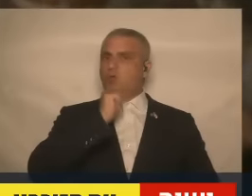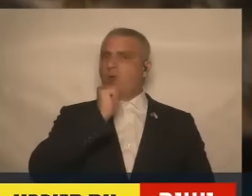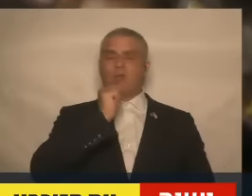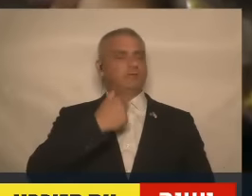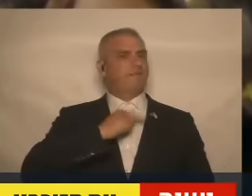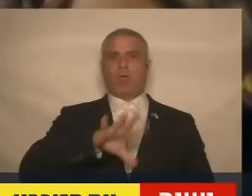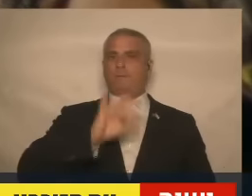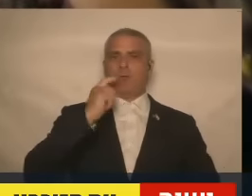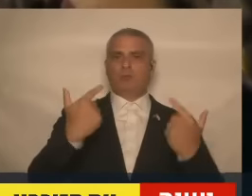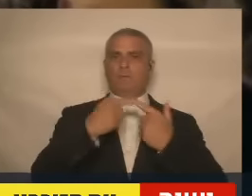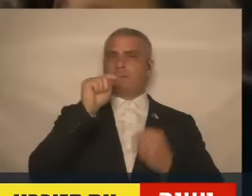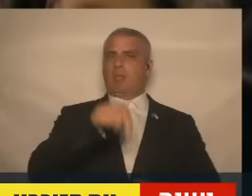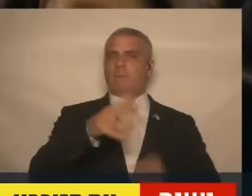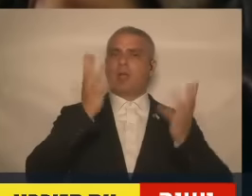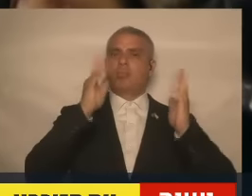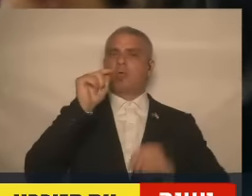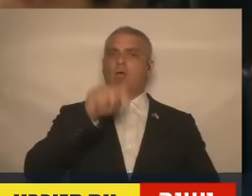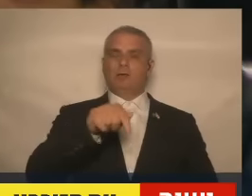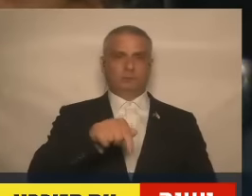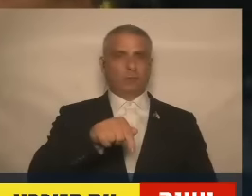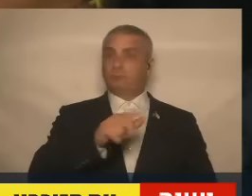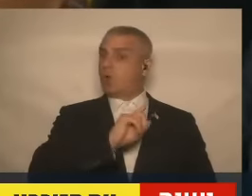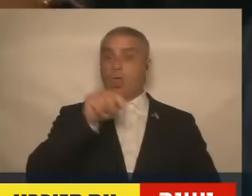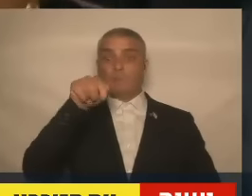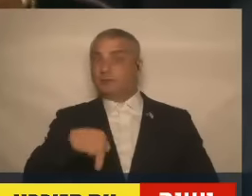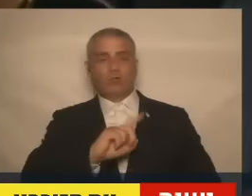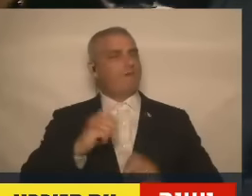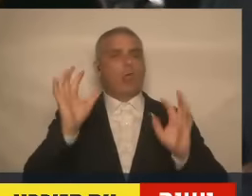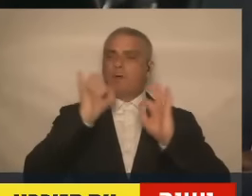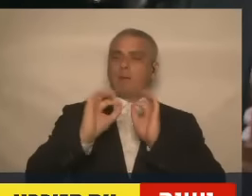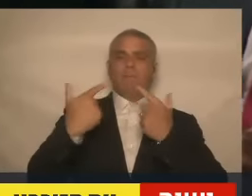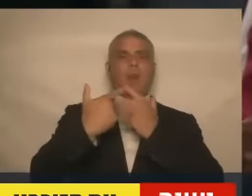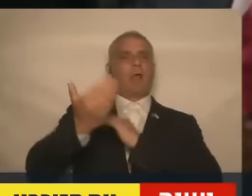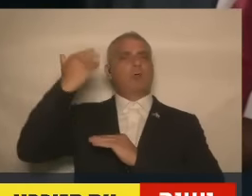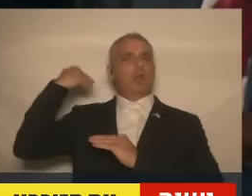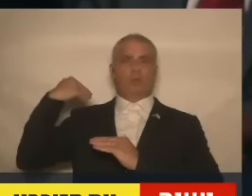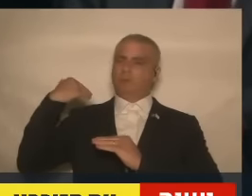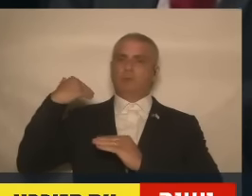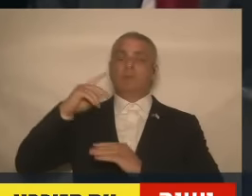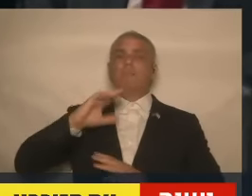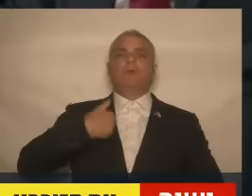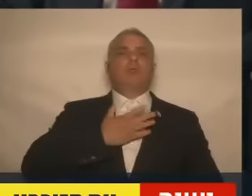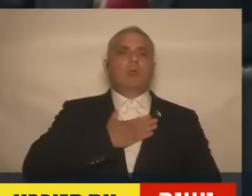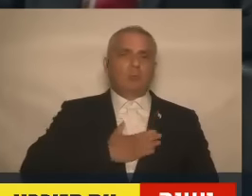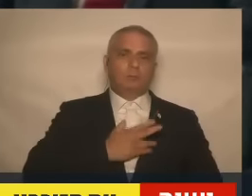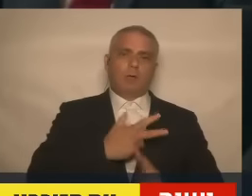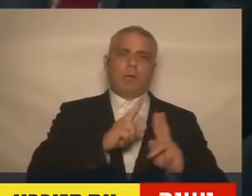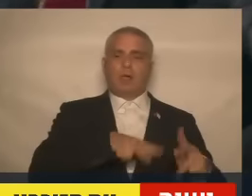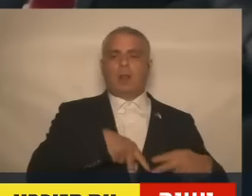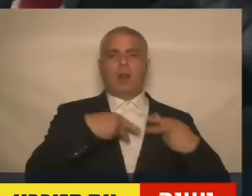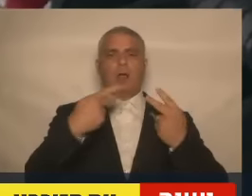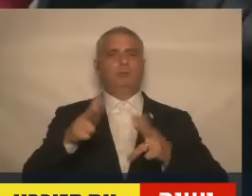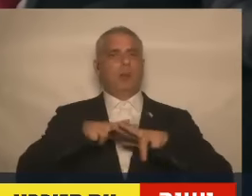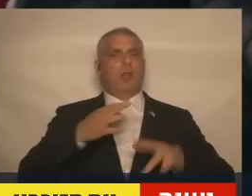ולא בחרנו במלחמה הנוראה הזו, לא בזו ולא בקודמותיה. כל שרצינו לחזור